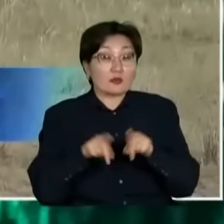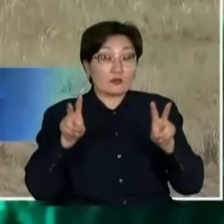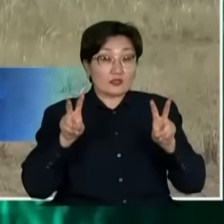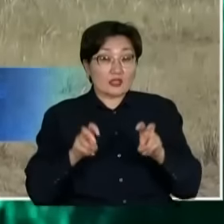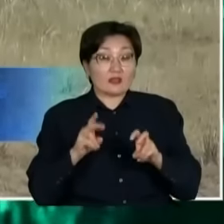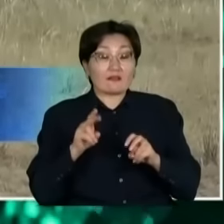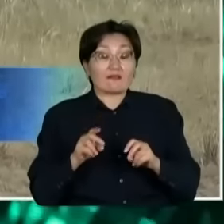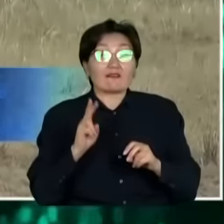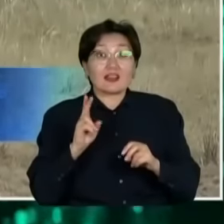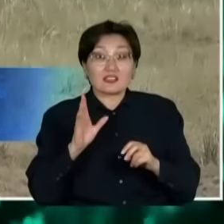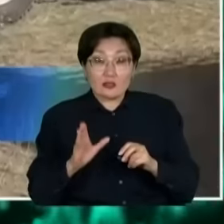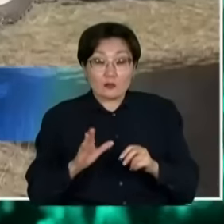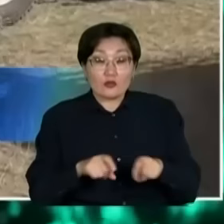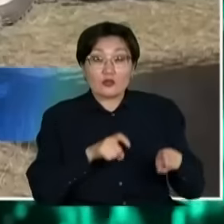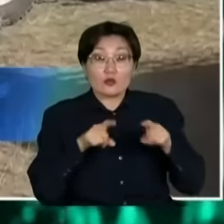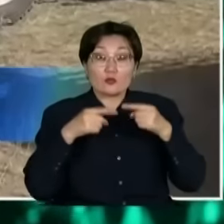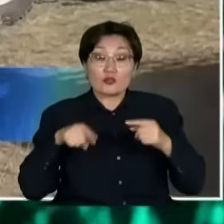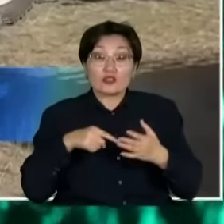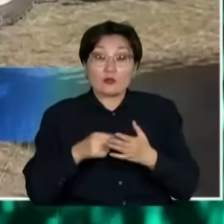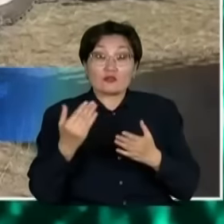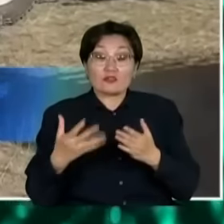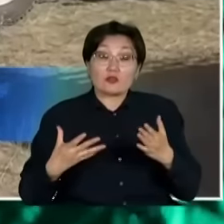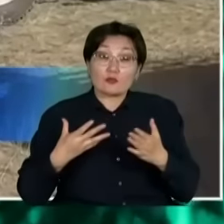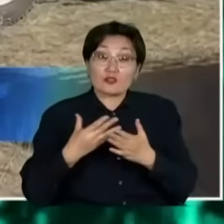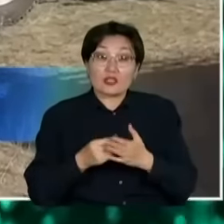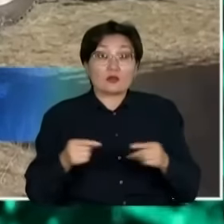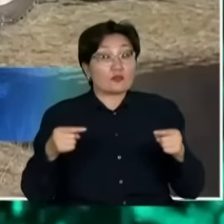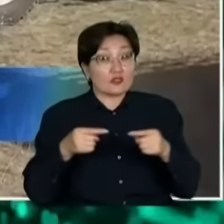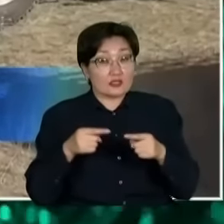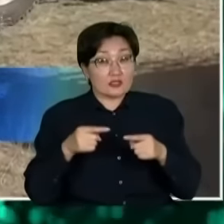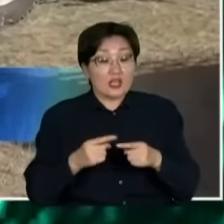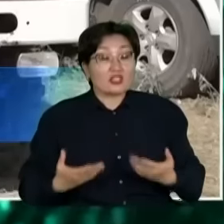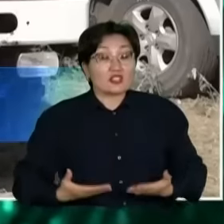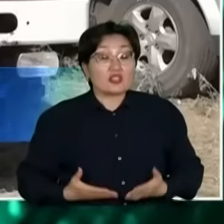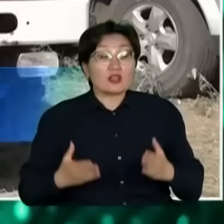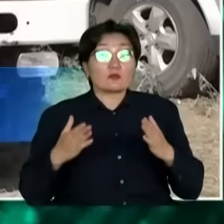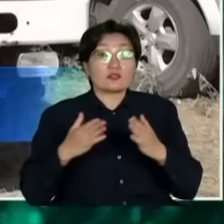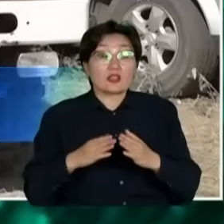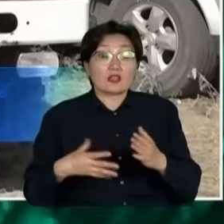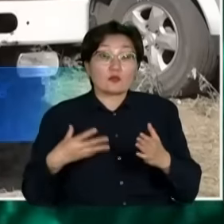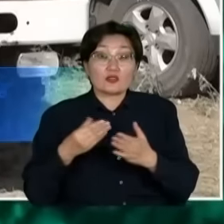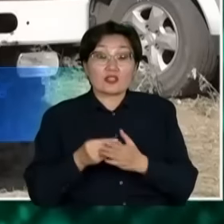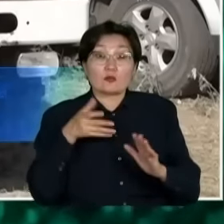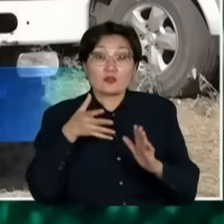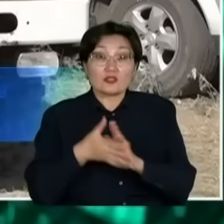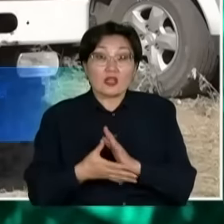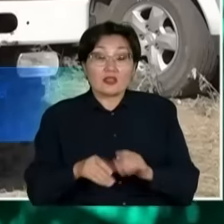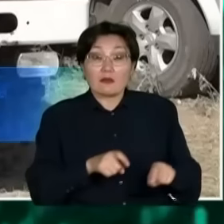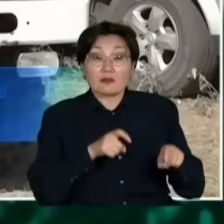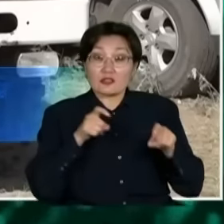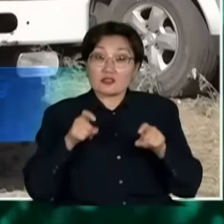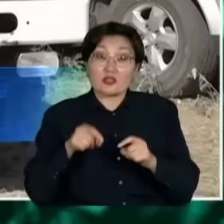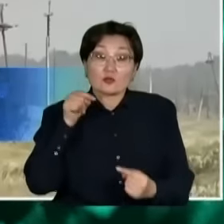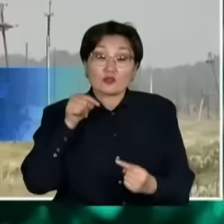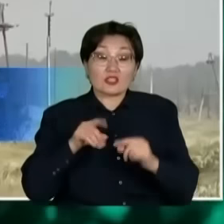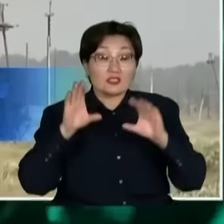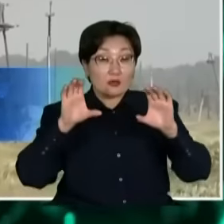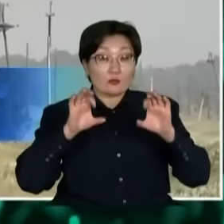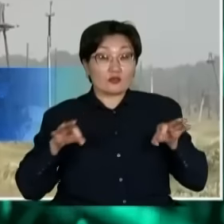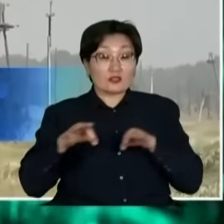квартирных при переезде в другой город им Будут оплачивать аренду и жилья и компенсировать расходы на переезд соответствующий